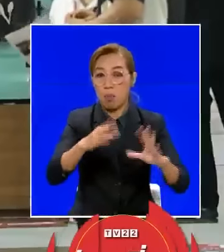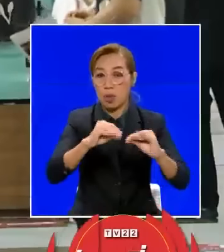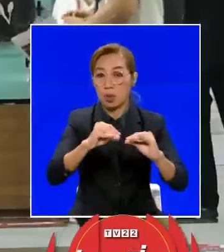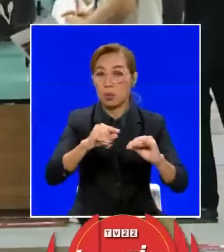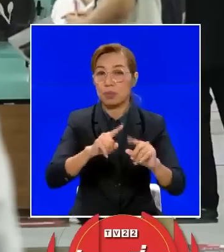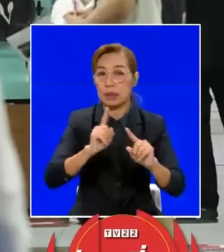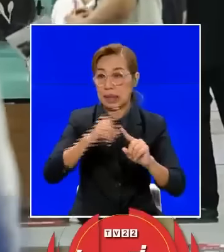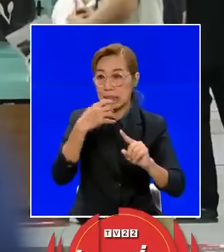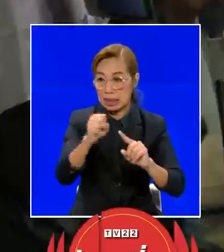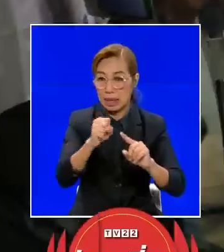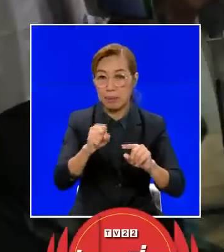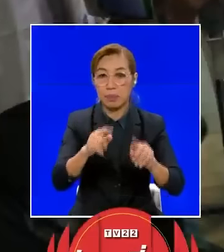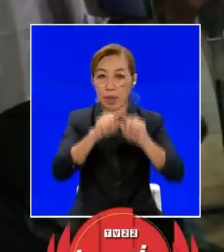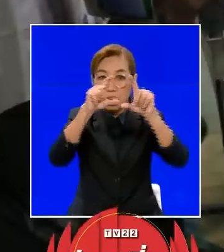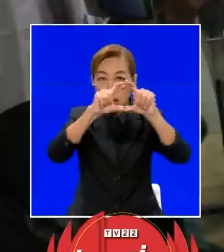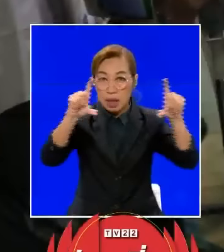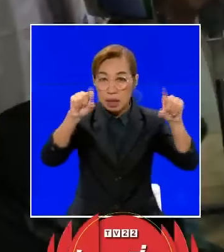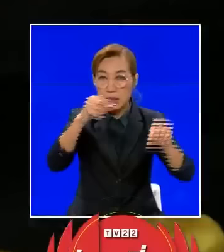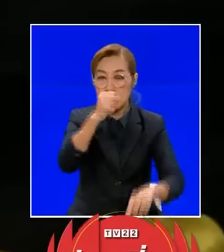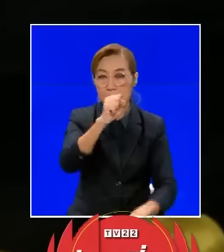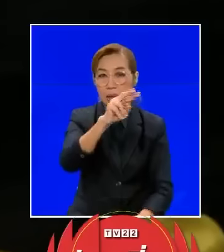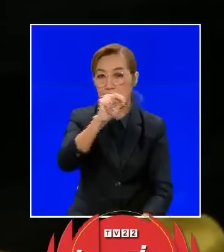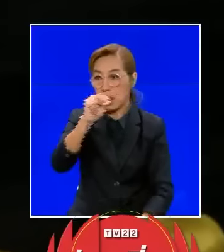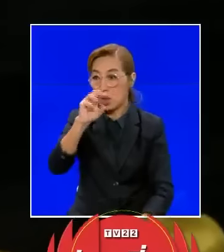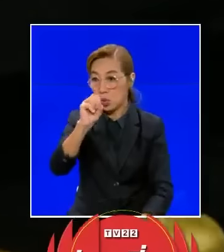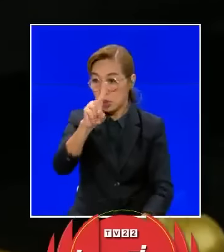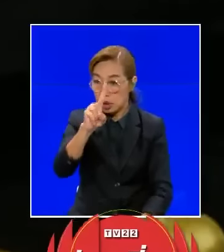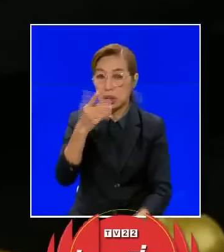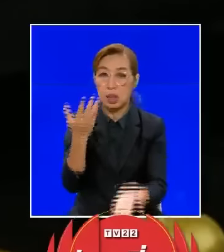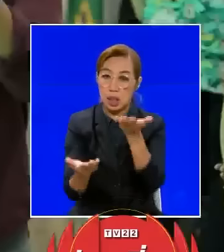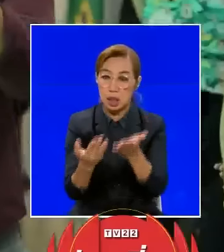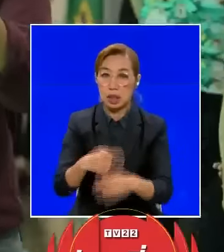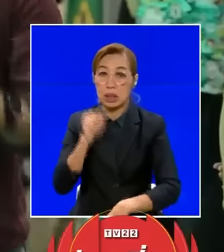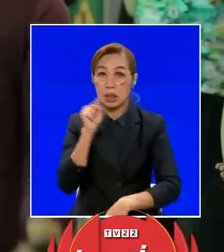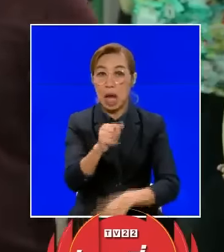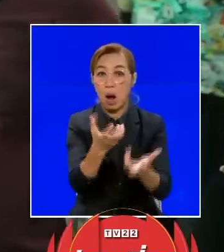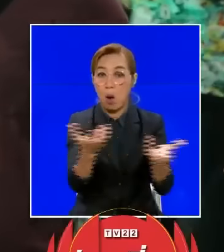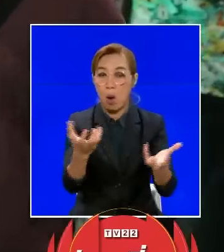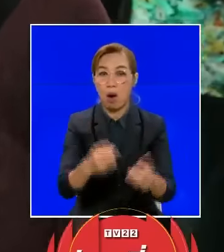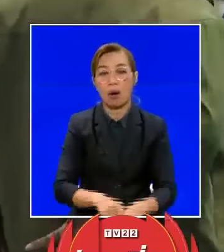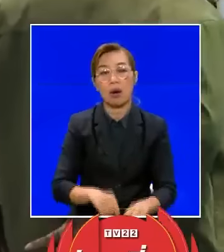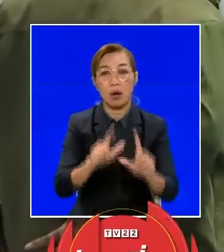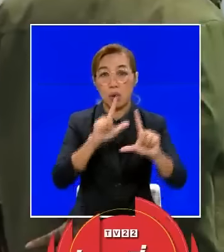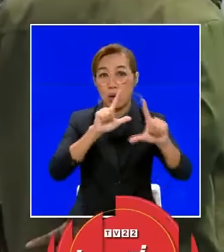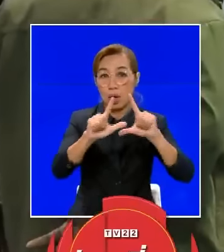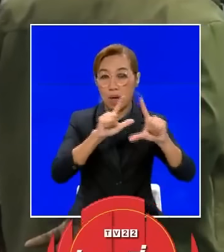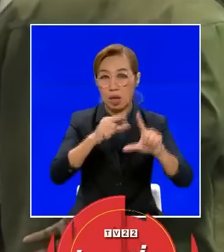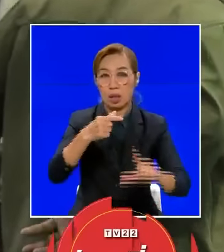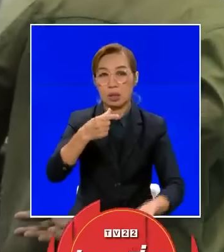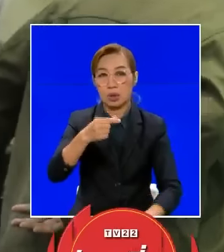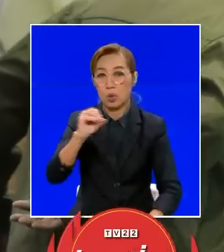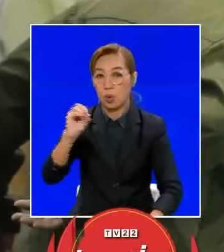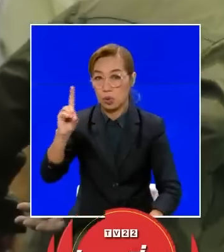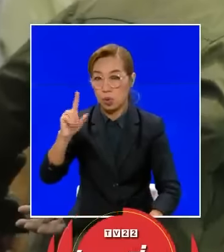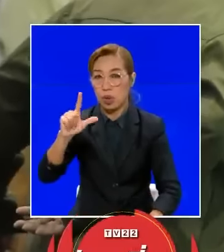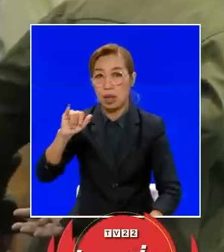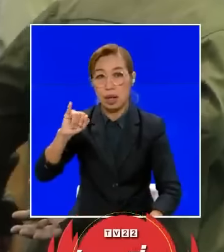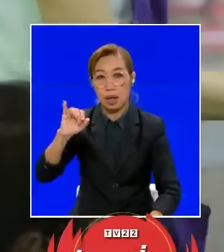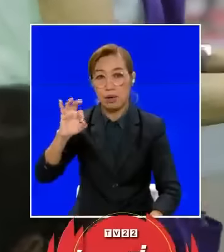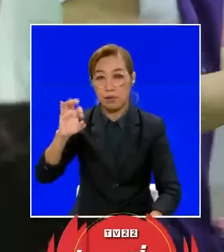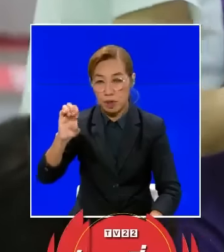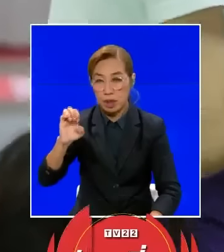ข10NN01 หรือว่าสั่งซื้อสินค้าออนไลน์ได้ที่ LINE @goodlifeforyou ค่ะและถ้าเกิดว่าอยากจะส